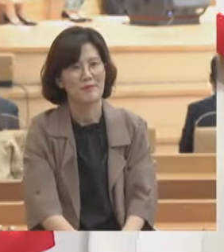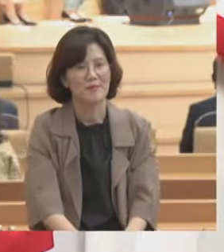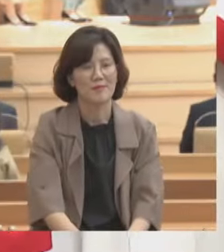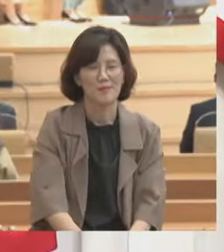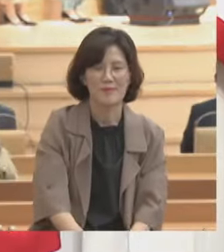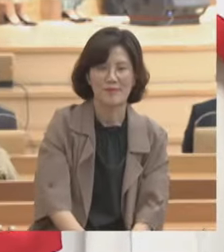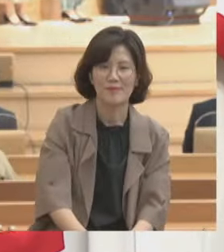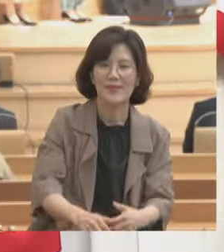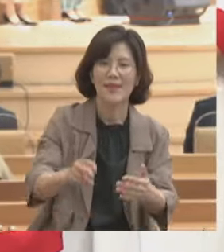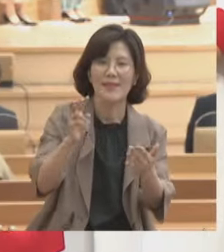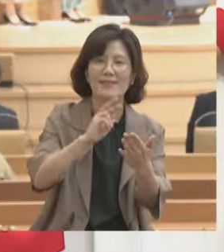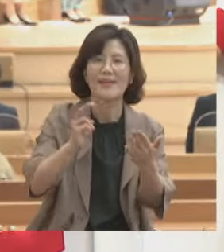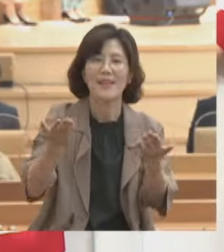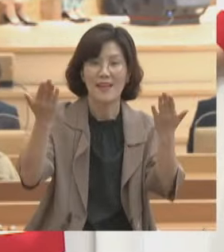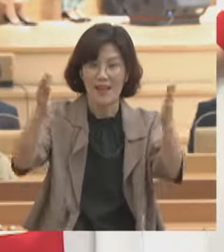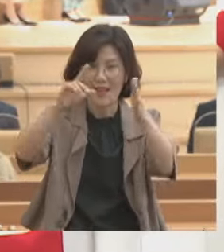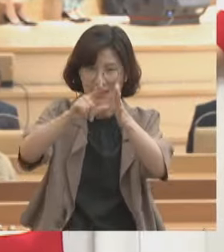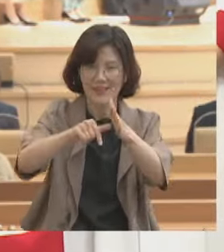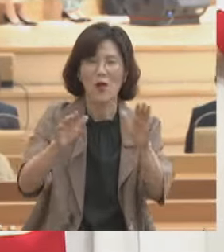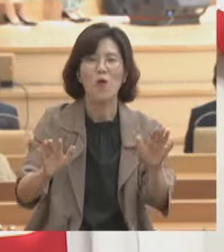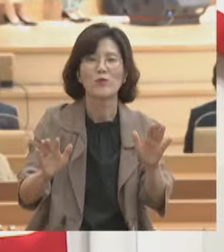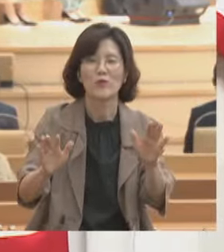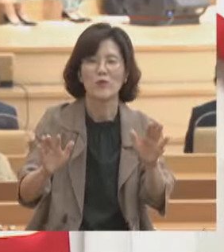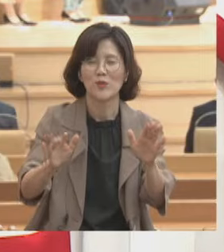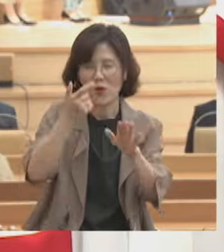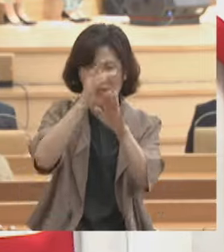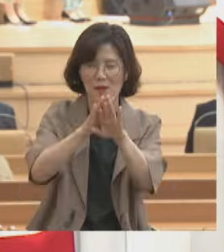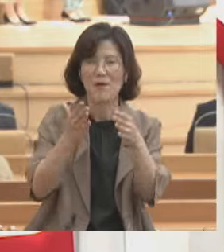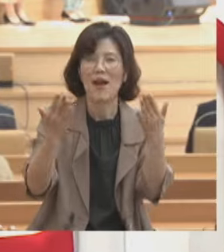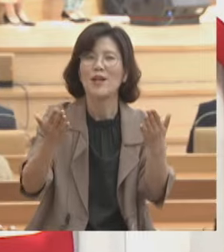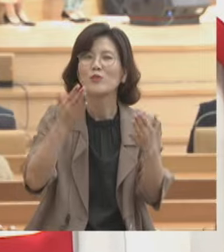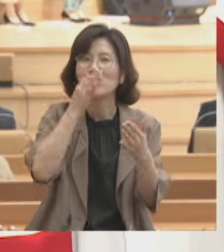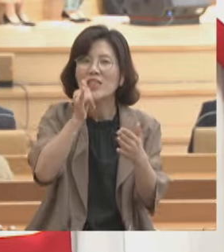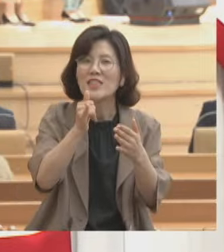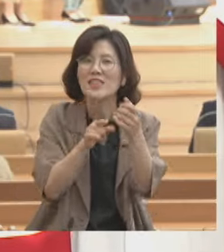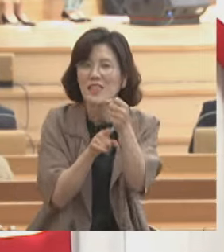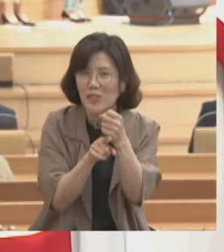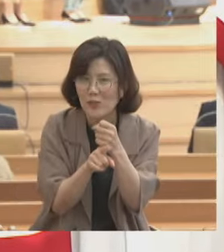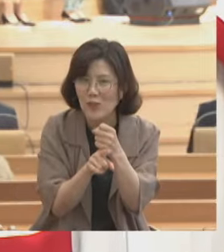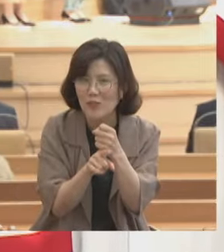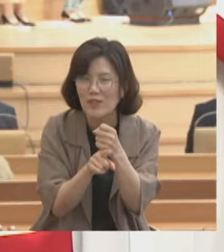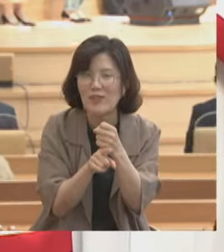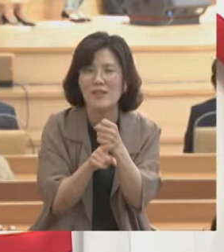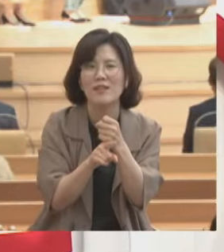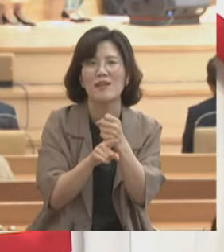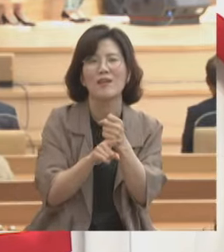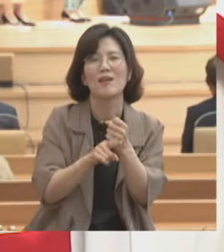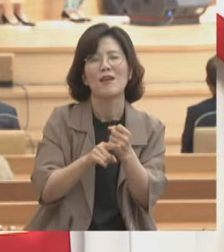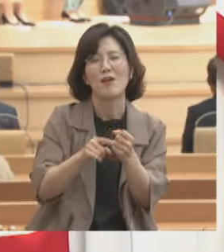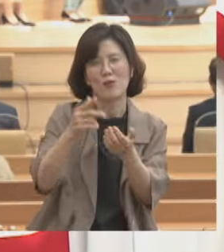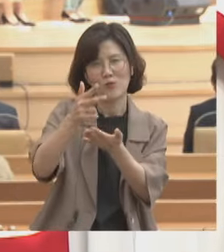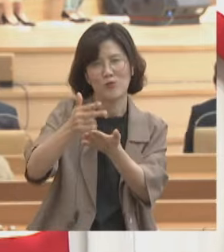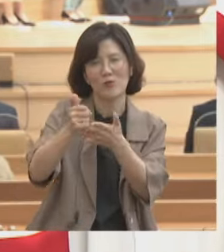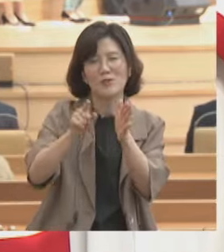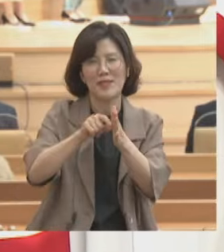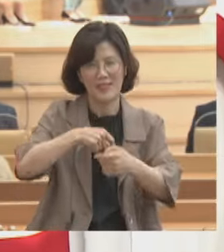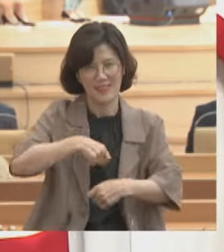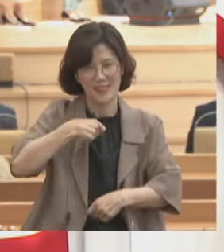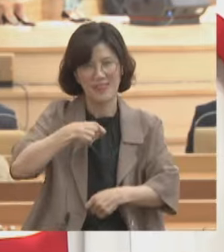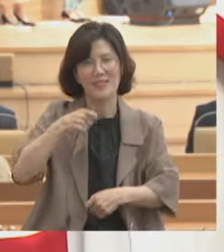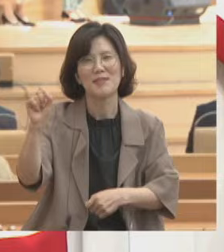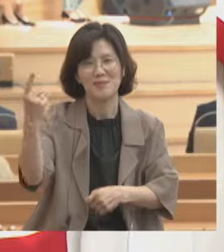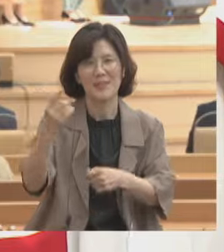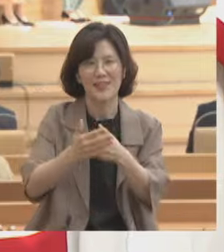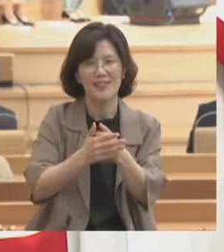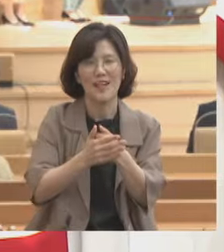우리 계속해서 찬양하며 나아갈 때 하나님 오늘도 우리가 예배할 수 있는 그 이유는 주님의 신실하심 때문입니다 라는 고백으로 우리